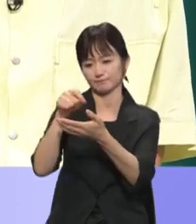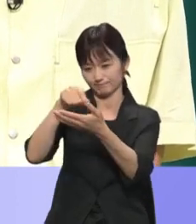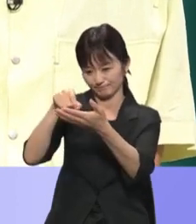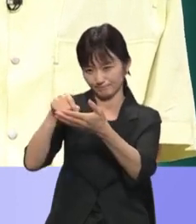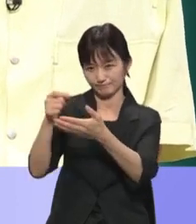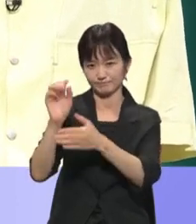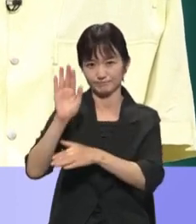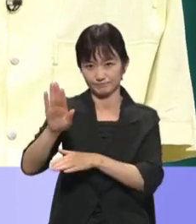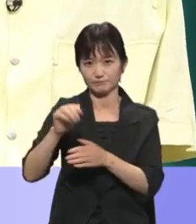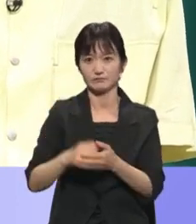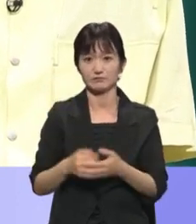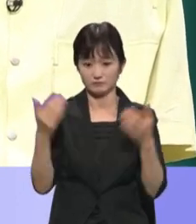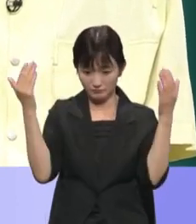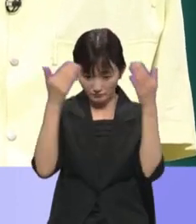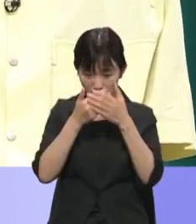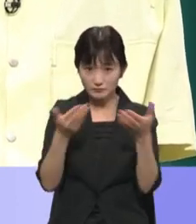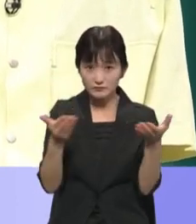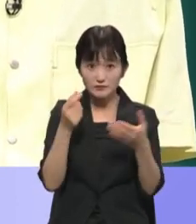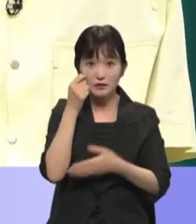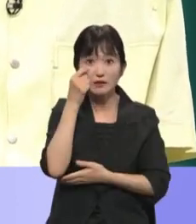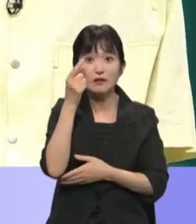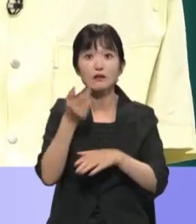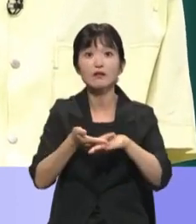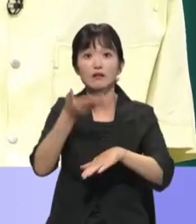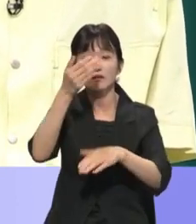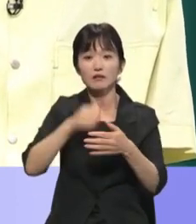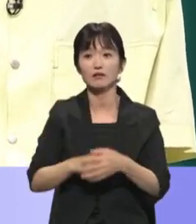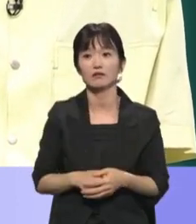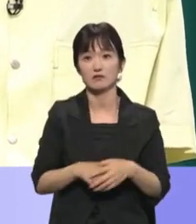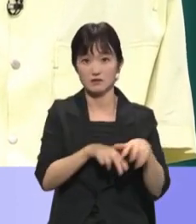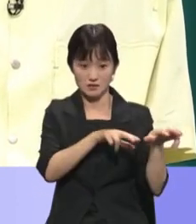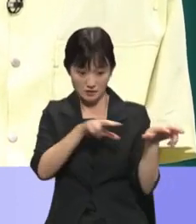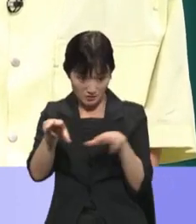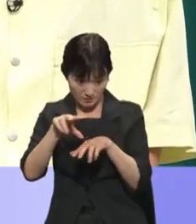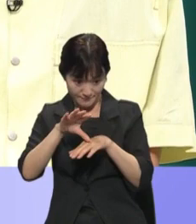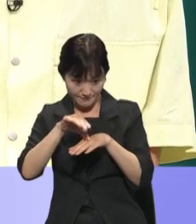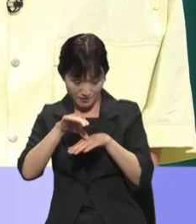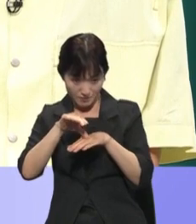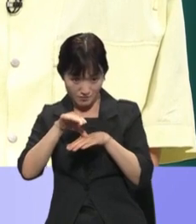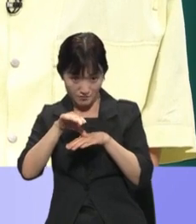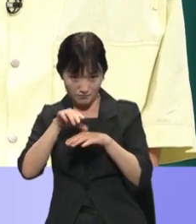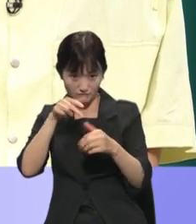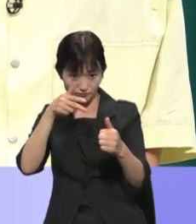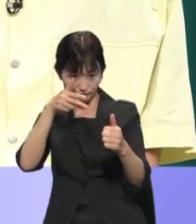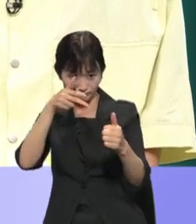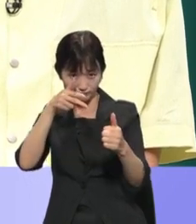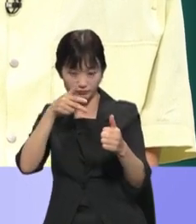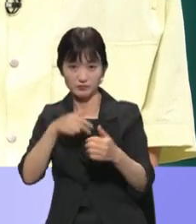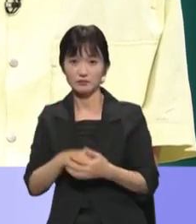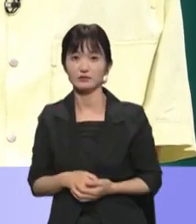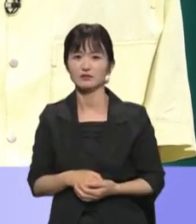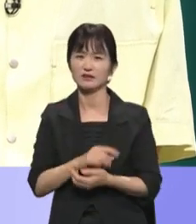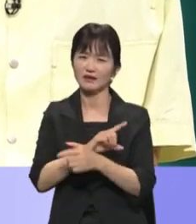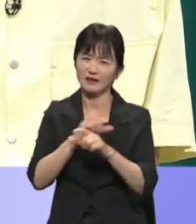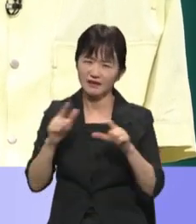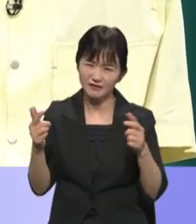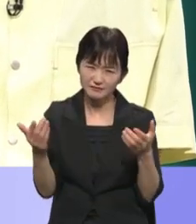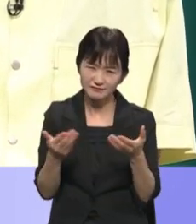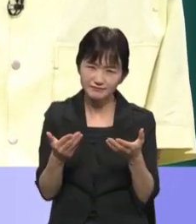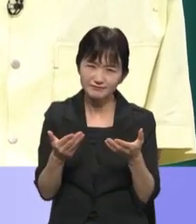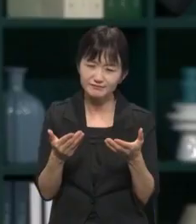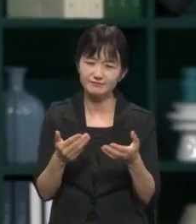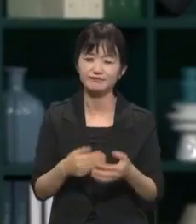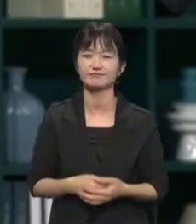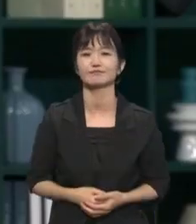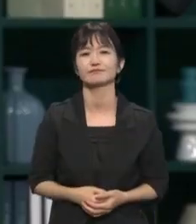거고요 야간 근무하면서 저렇게 한 달 넘게 라방을 했다고 합니다 한 달 넘게요 그래서 뭐 개별 일을 다 했나